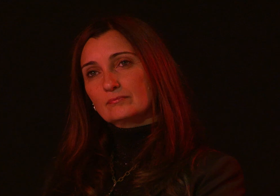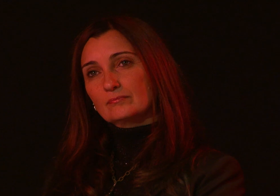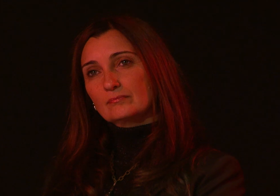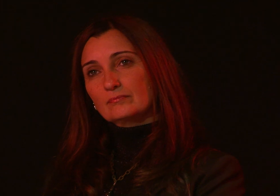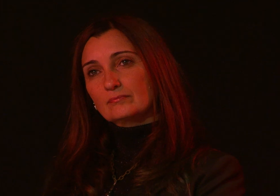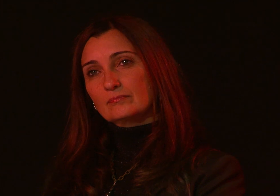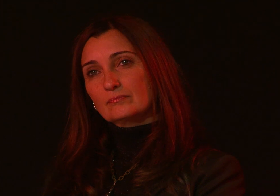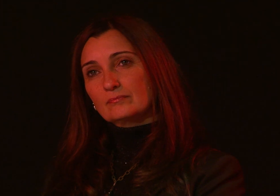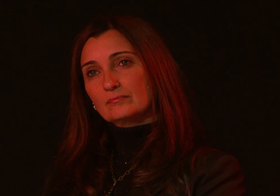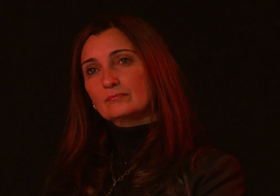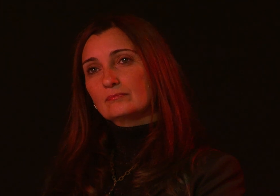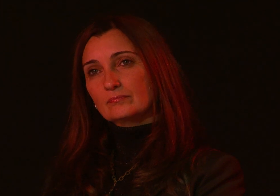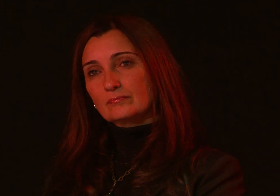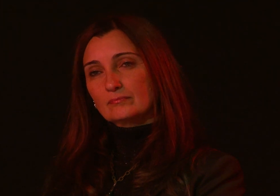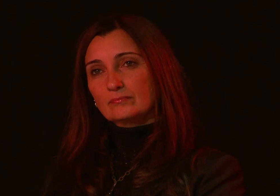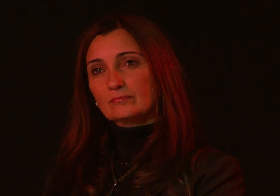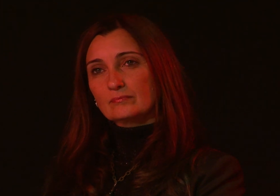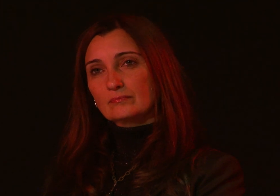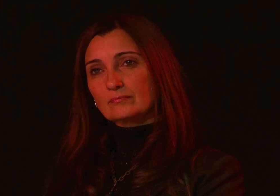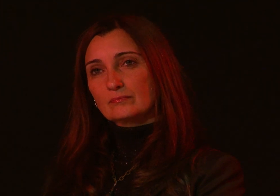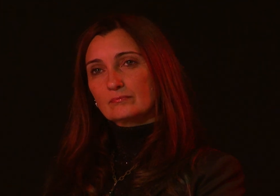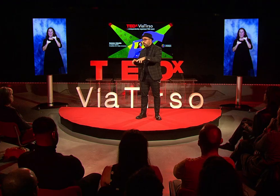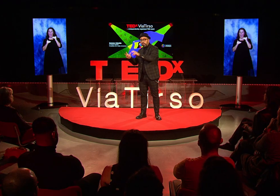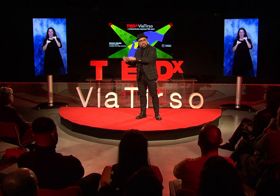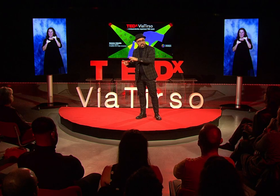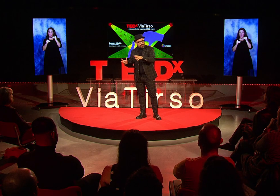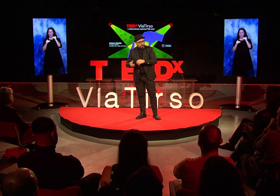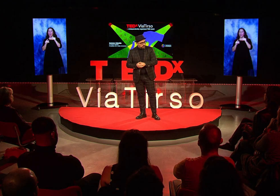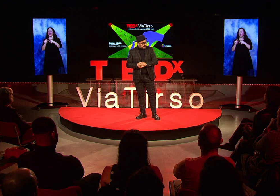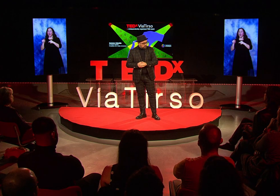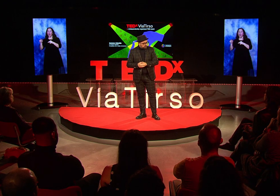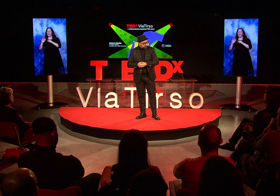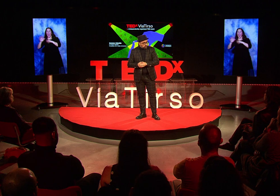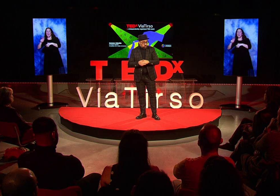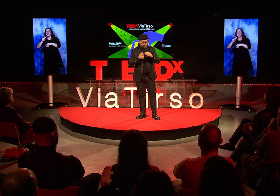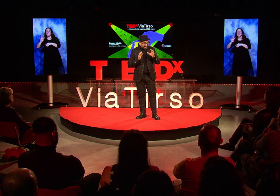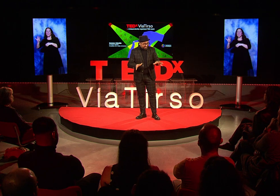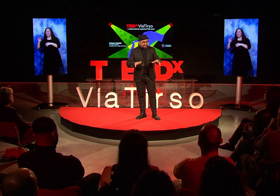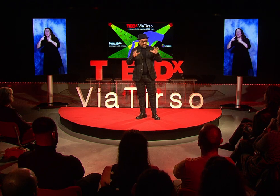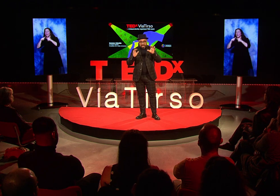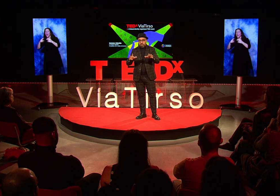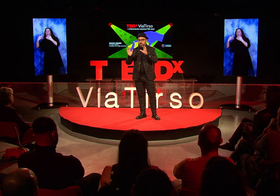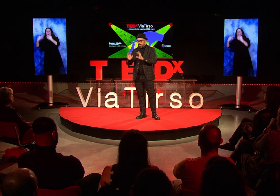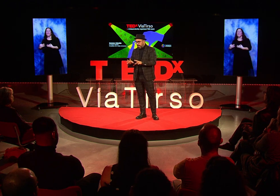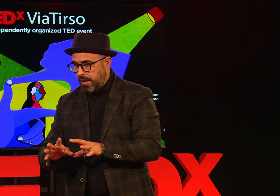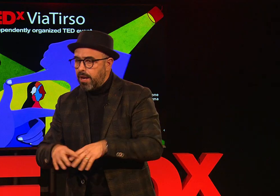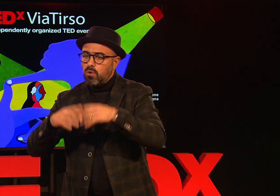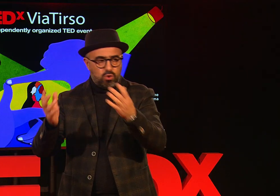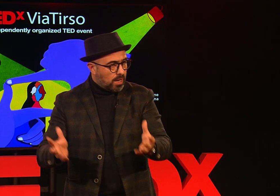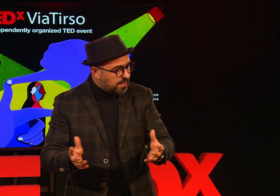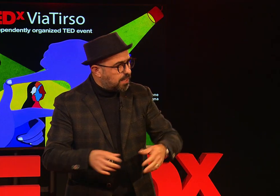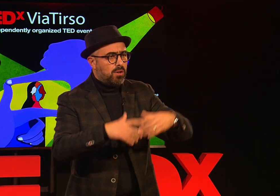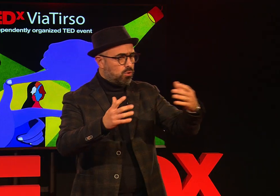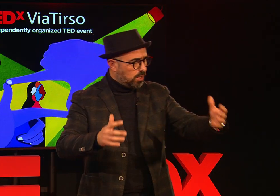circa 80 lingue minoritarie che convivono con le 24 lingue ufficiali dell'Europa 80 lingue minoritaria